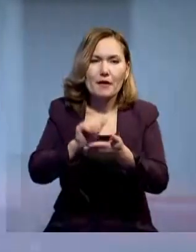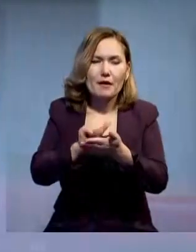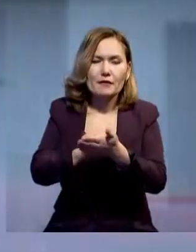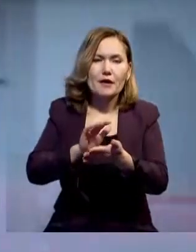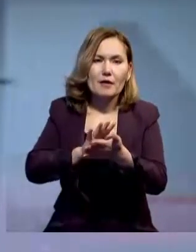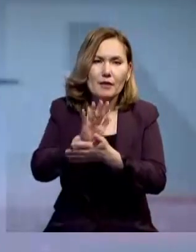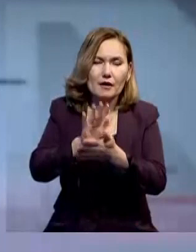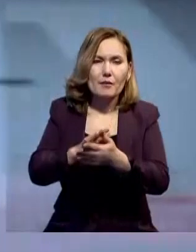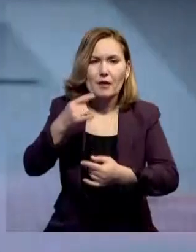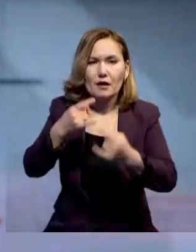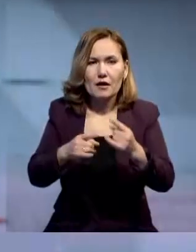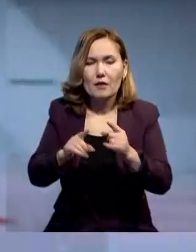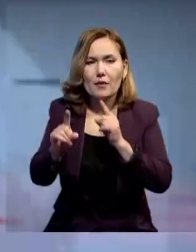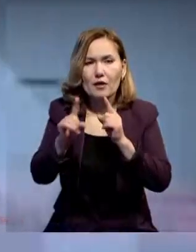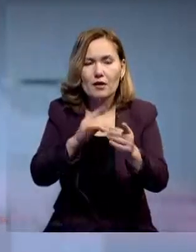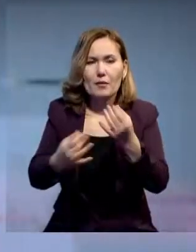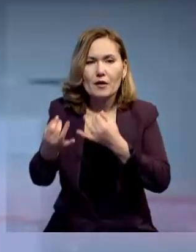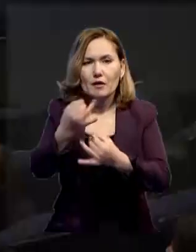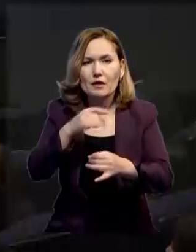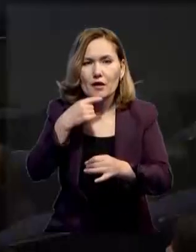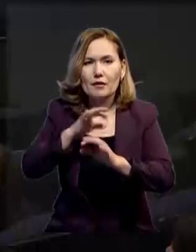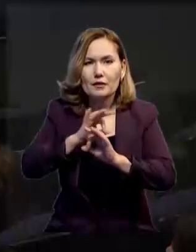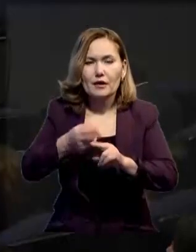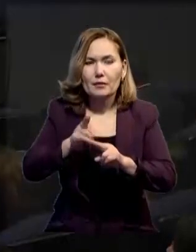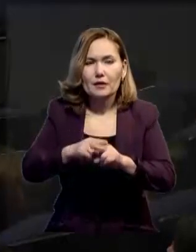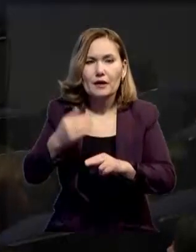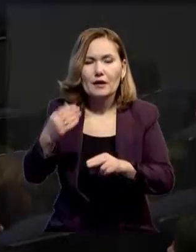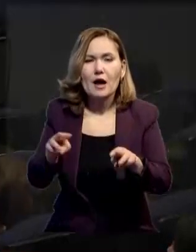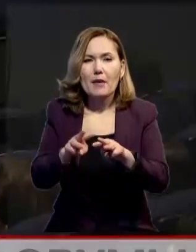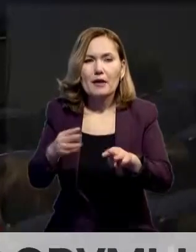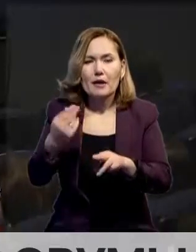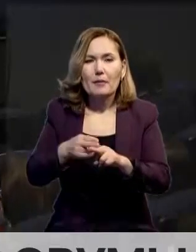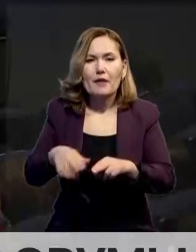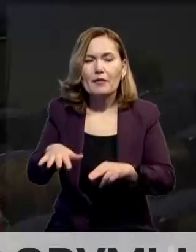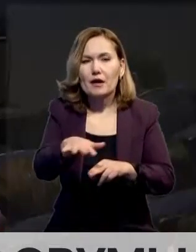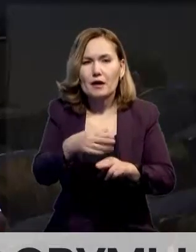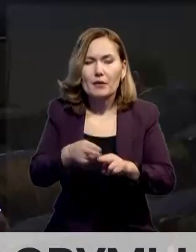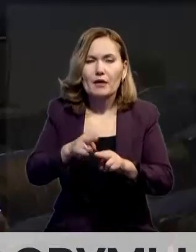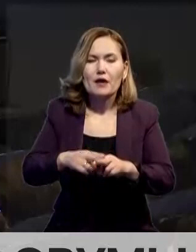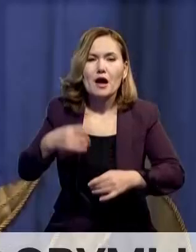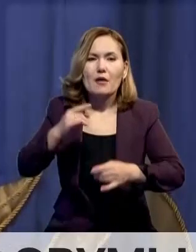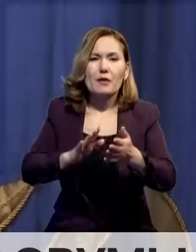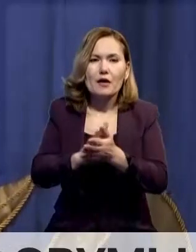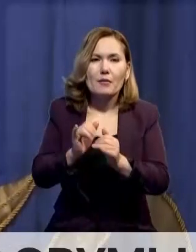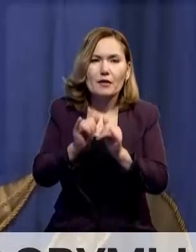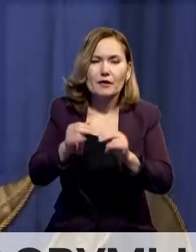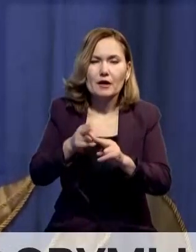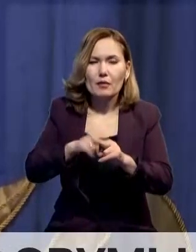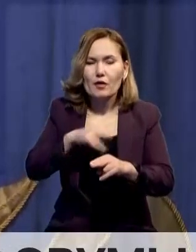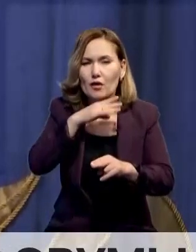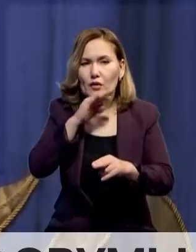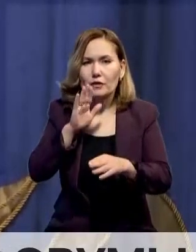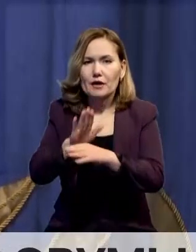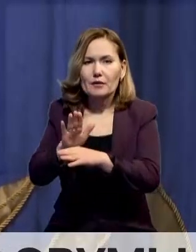форумында премьер-министрдің орынбасары Алтай Көлгінов осылай деді. Ол министрлікке аймақтардағы бұқаралық ақпарат құралдарын дамыту бойынша